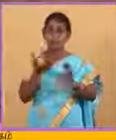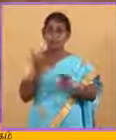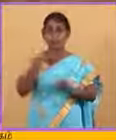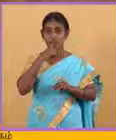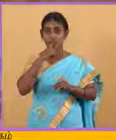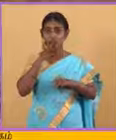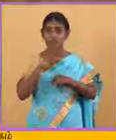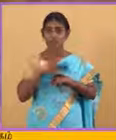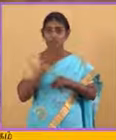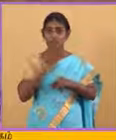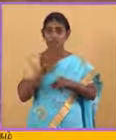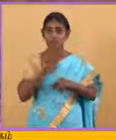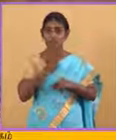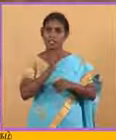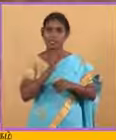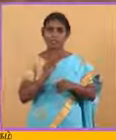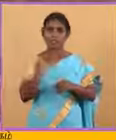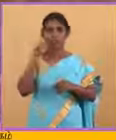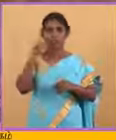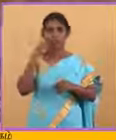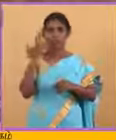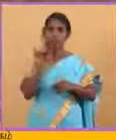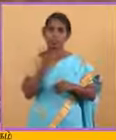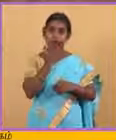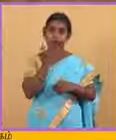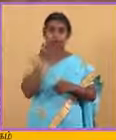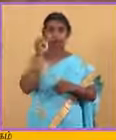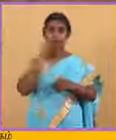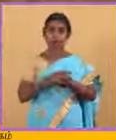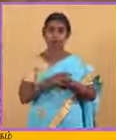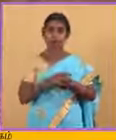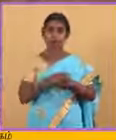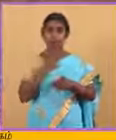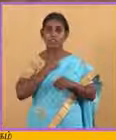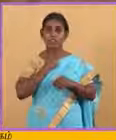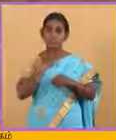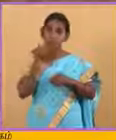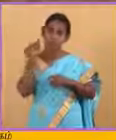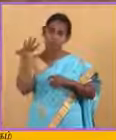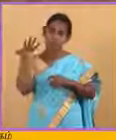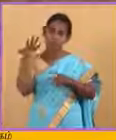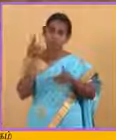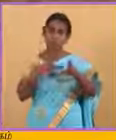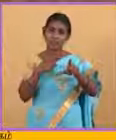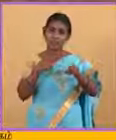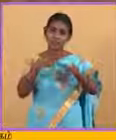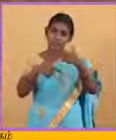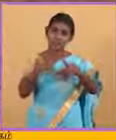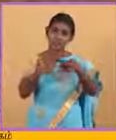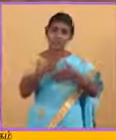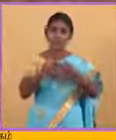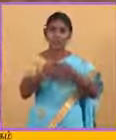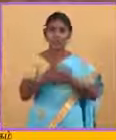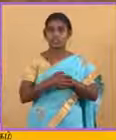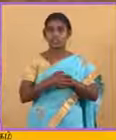நமக்கு எழுத தெரியும், வாசிக்க தெரியும். இதை விட நம்ம பல காலங்களை கடந்து வந்திருக்கோம். ஆனால் கடந்து வந்தப்புறமும் கூட எப்படி